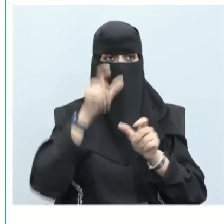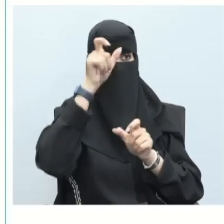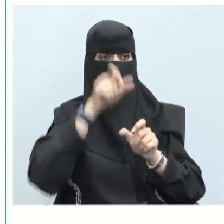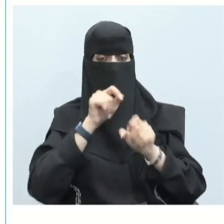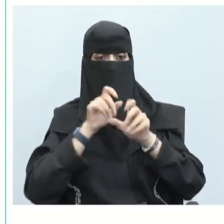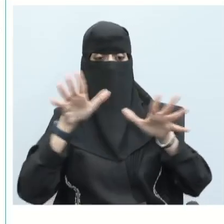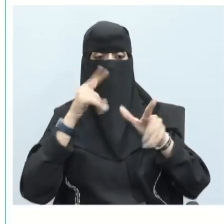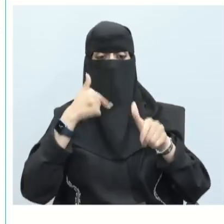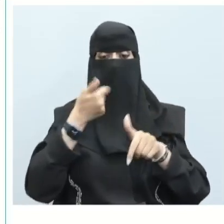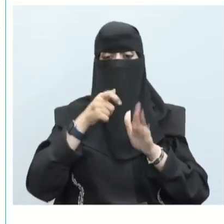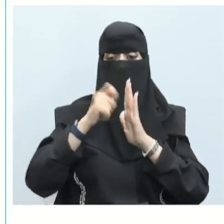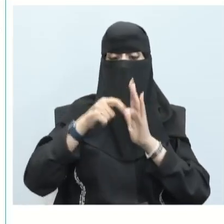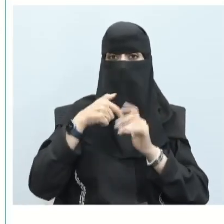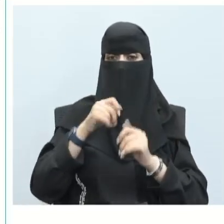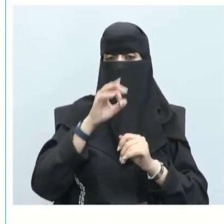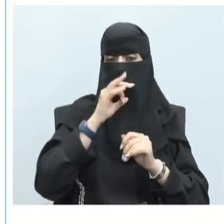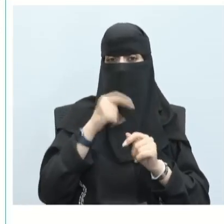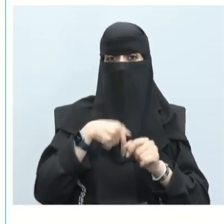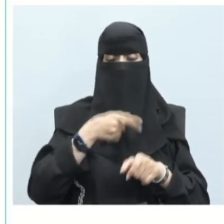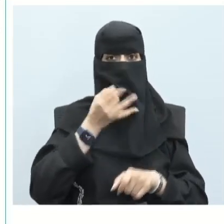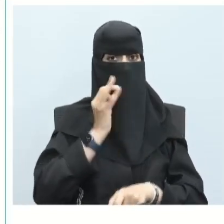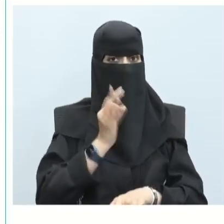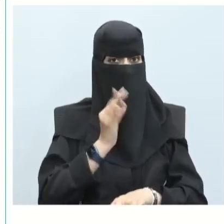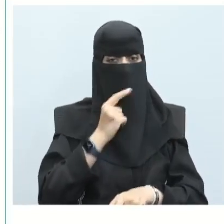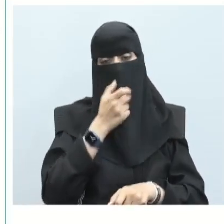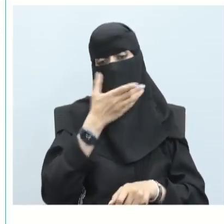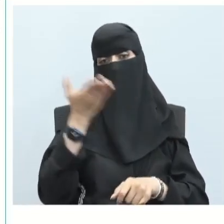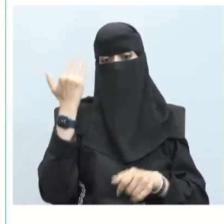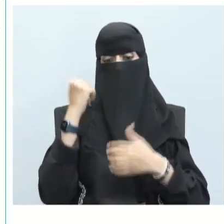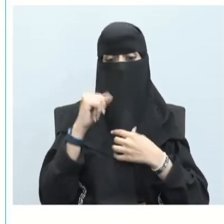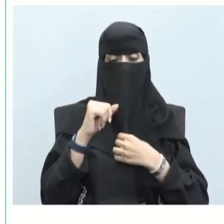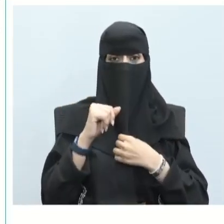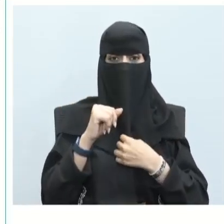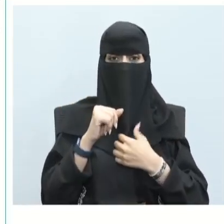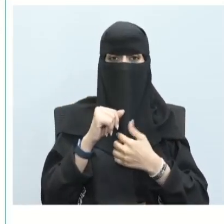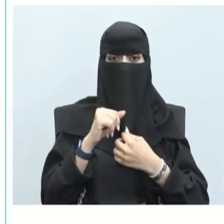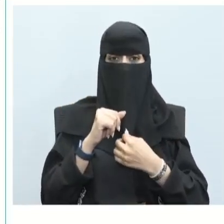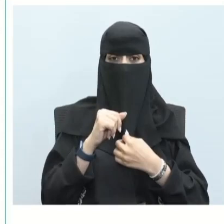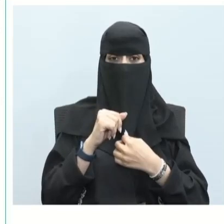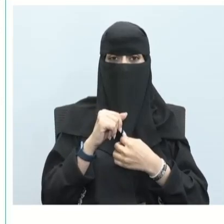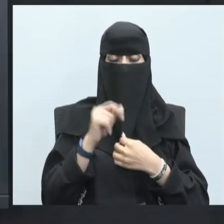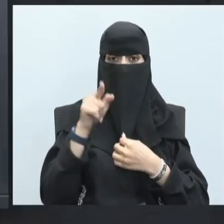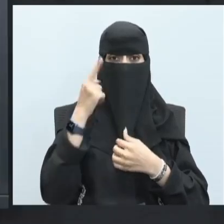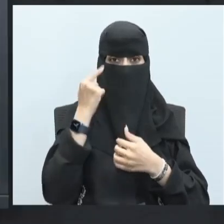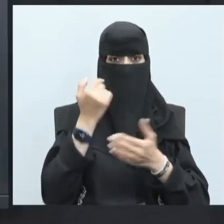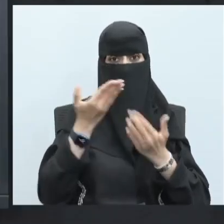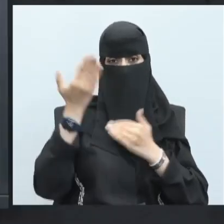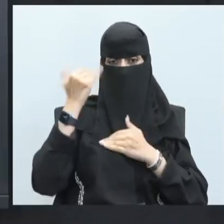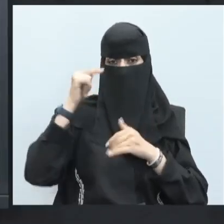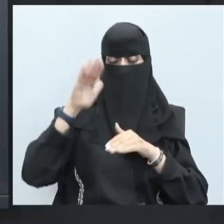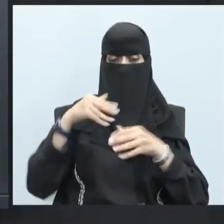الشفقه الاحتكام الى التهديد الاحتكام الى القدم راجعنا قبل